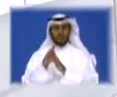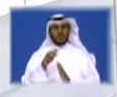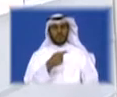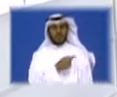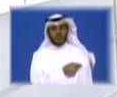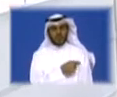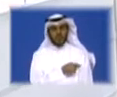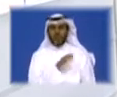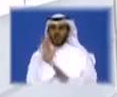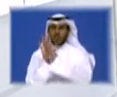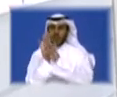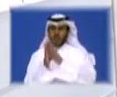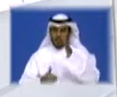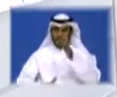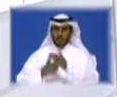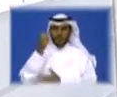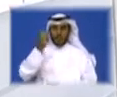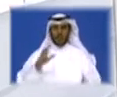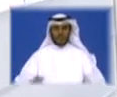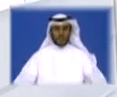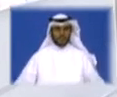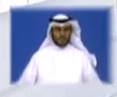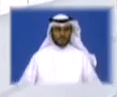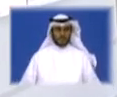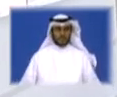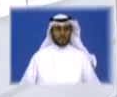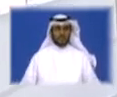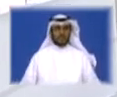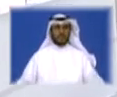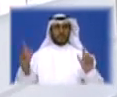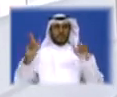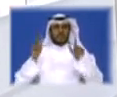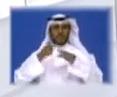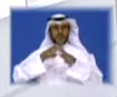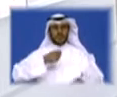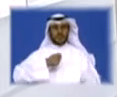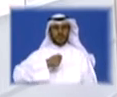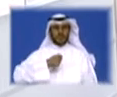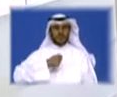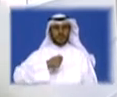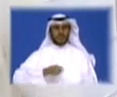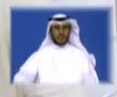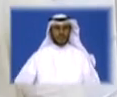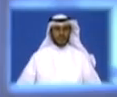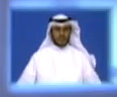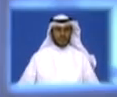والدفع بها إلى الأمام. لما أبو علاوي، تلفزيون دولة الكويت.